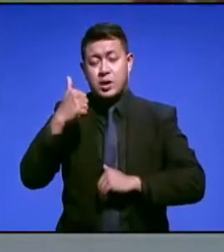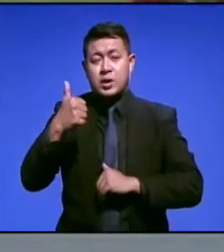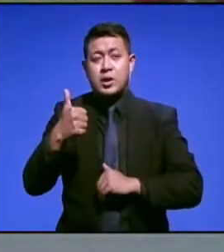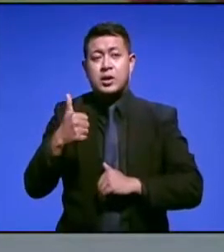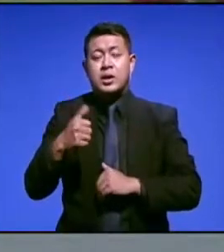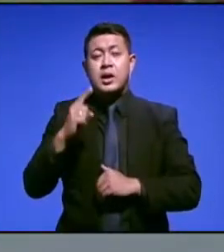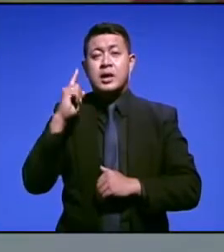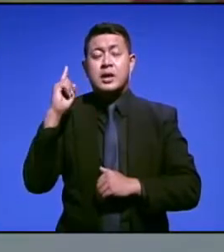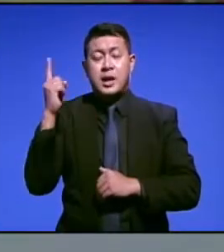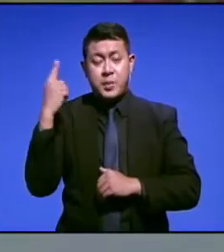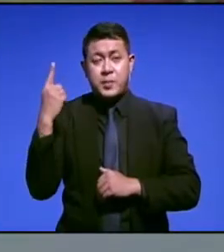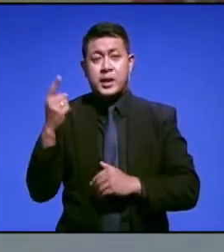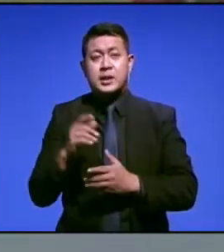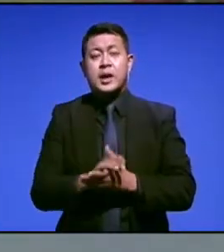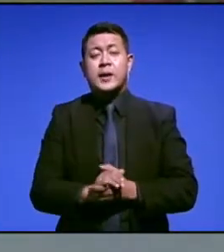dari pemerintah